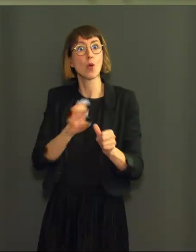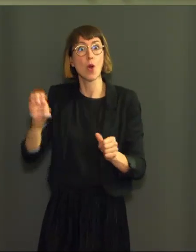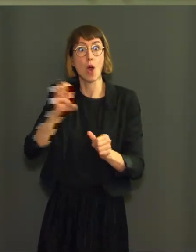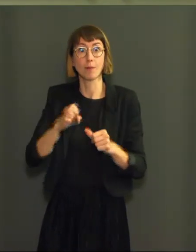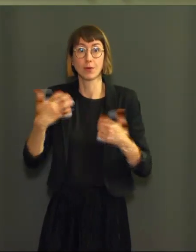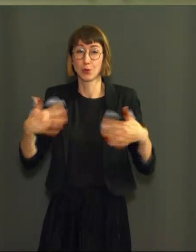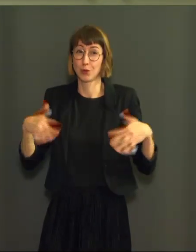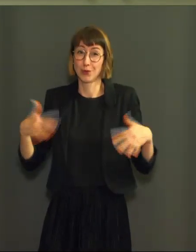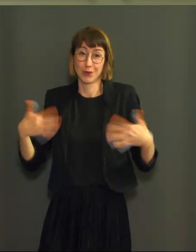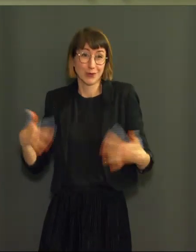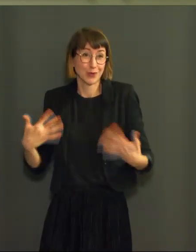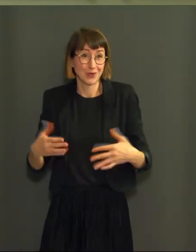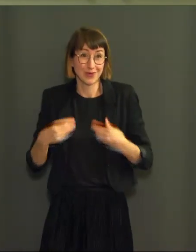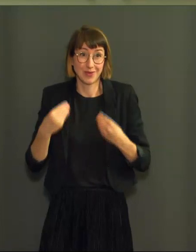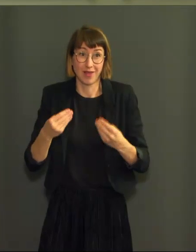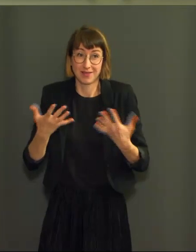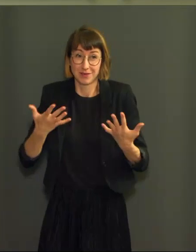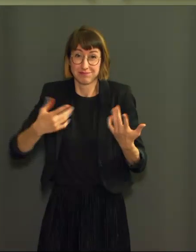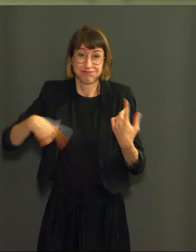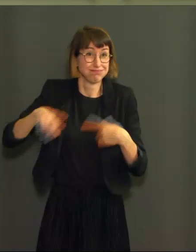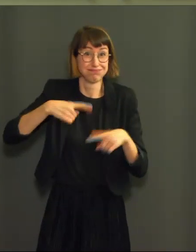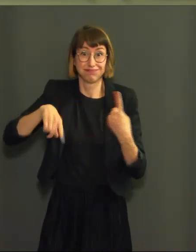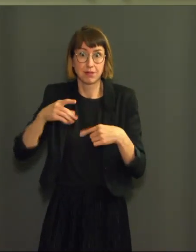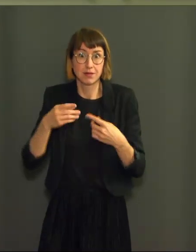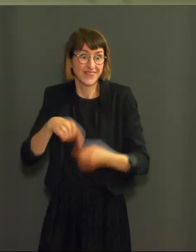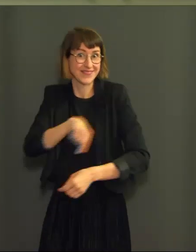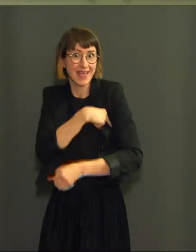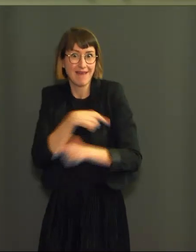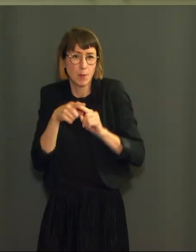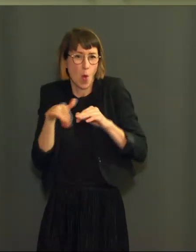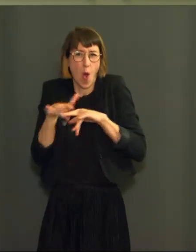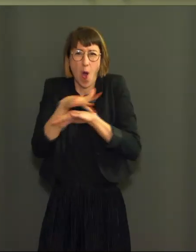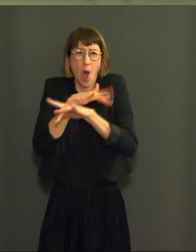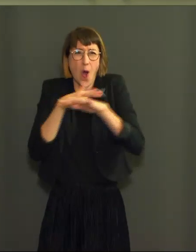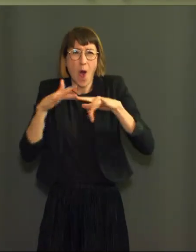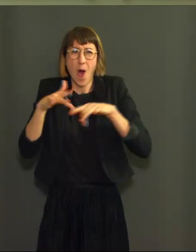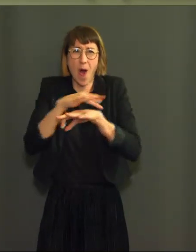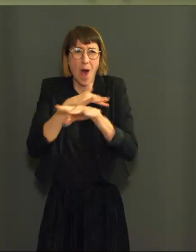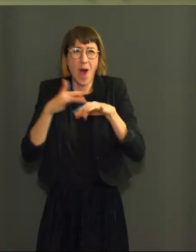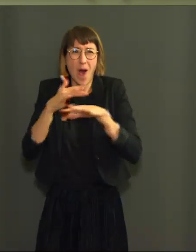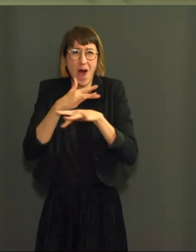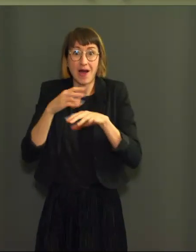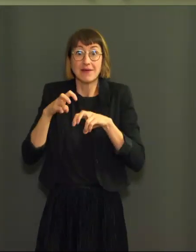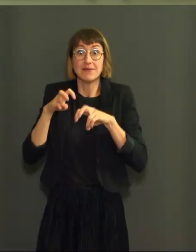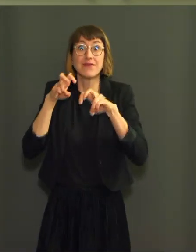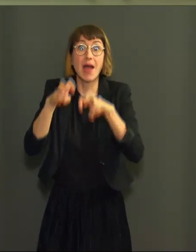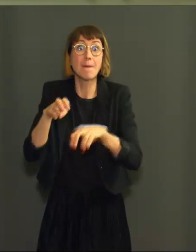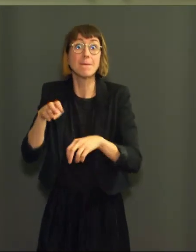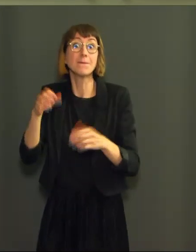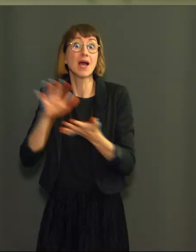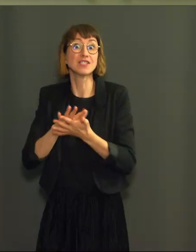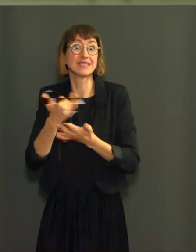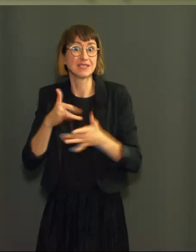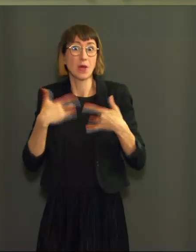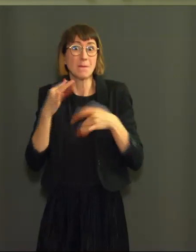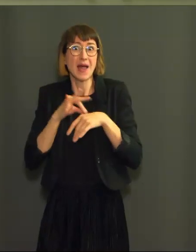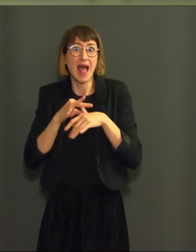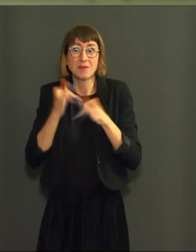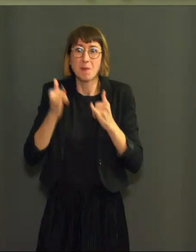la fièvre tout court, ne vous joignez pas aux autres pour suivre le match, faites-le depuis la maison et contactez bien sûr votre